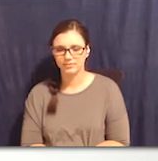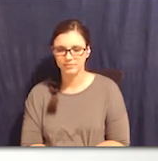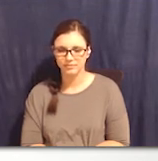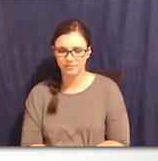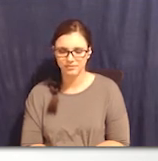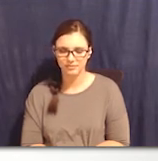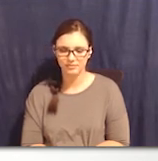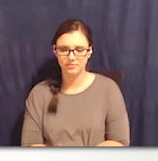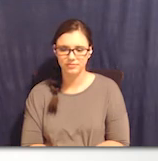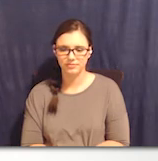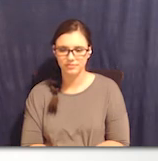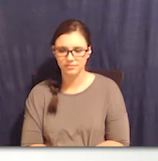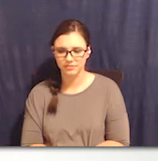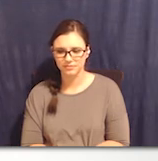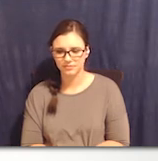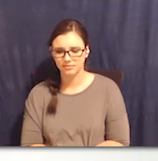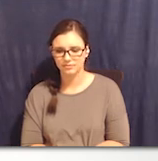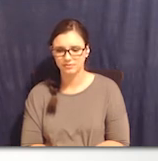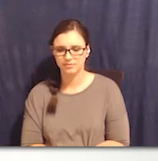수놓소는